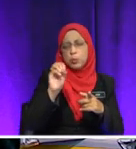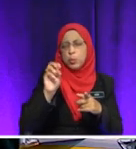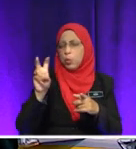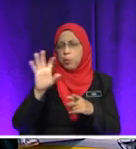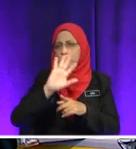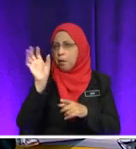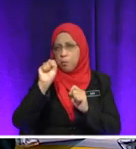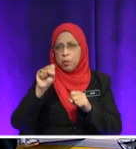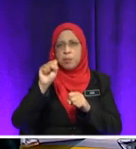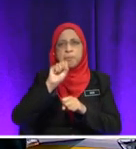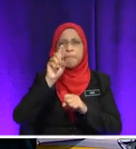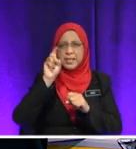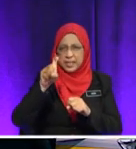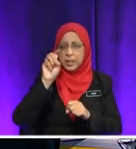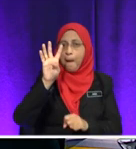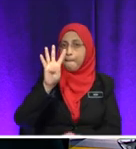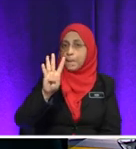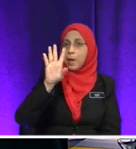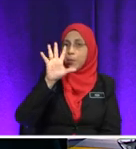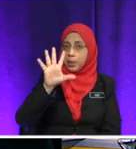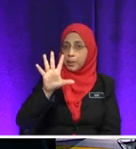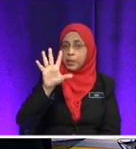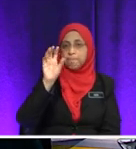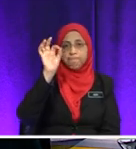dalam prinsip lukisan autografi